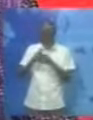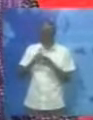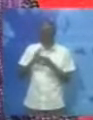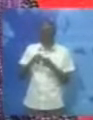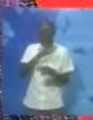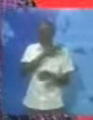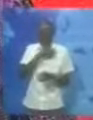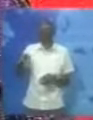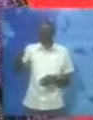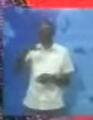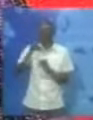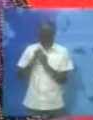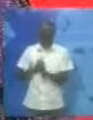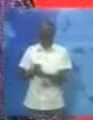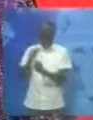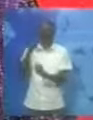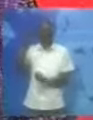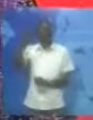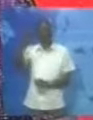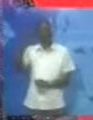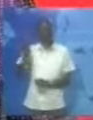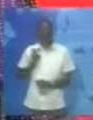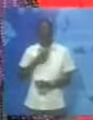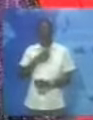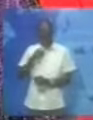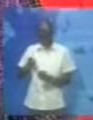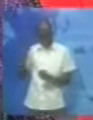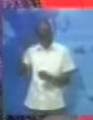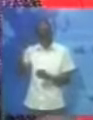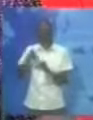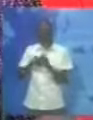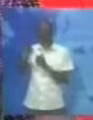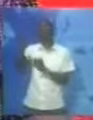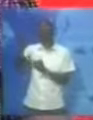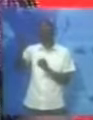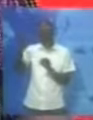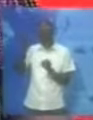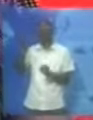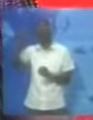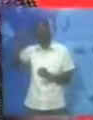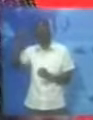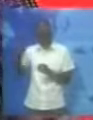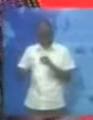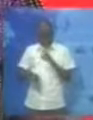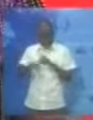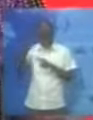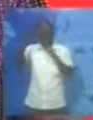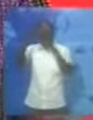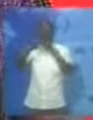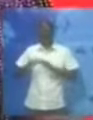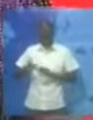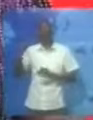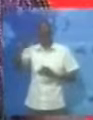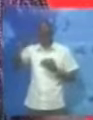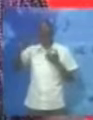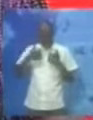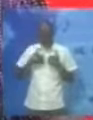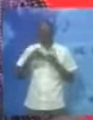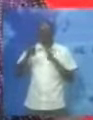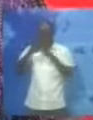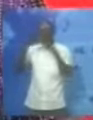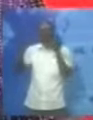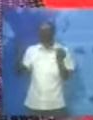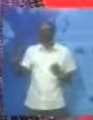Et comme vous l'avez suivi hier, nous sommes en direct et hier en direct du stade du 4 août, il y a eu